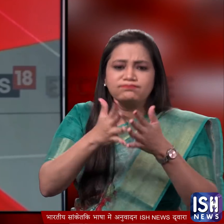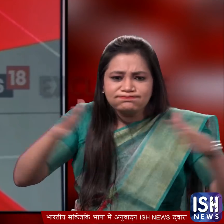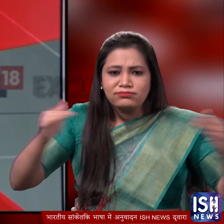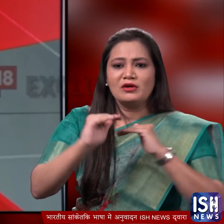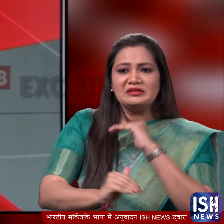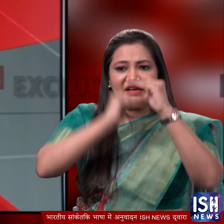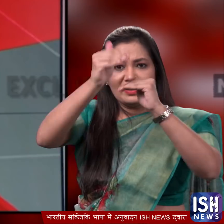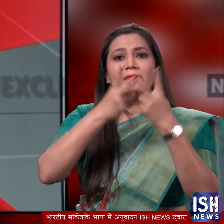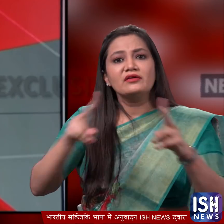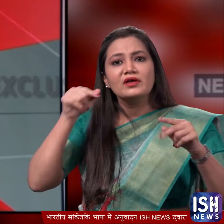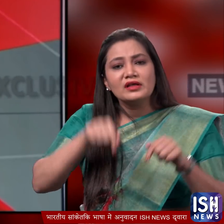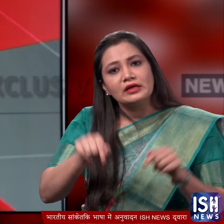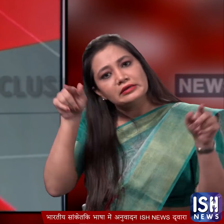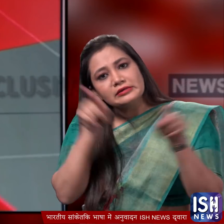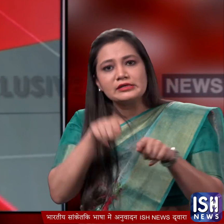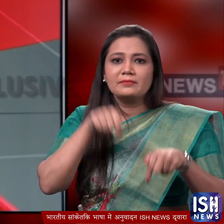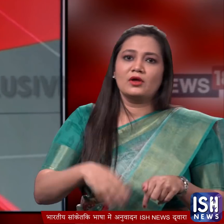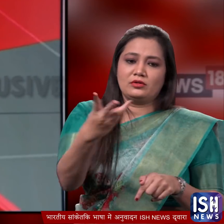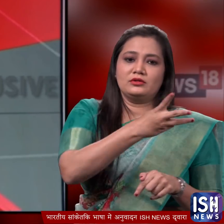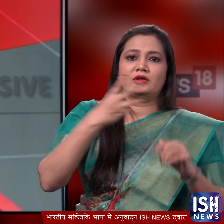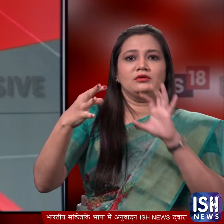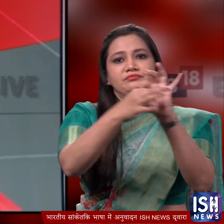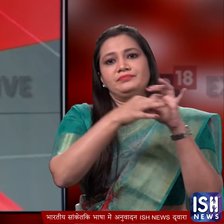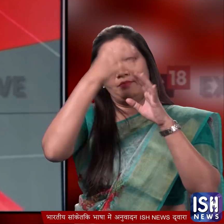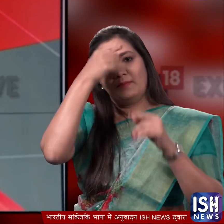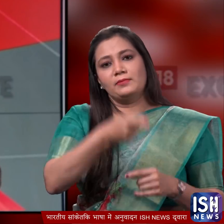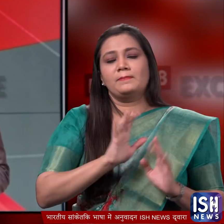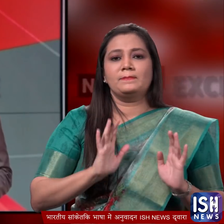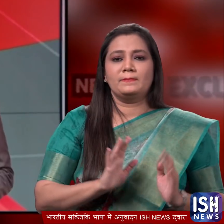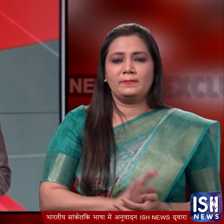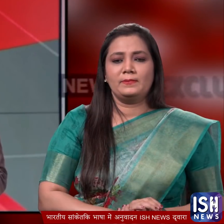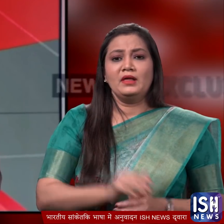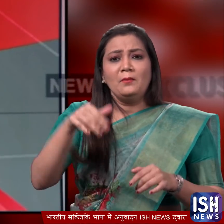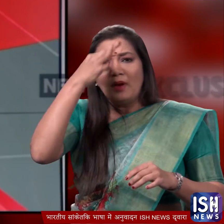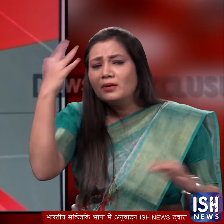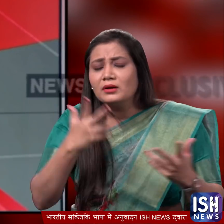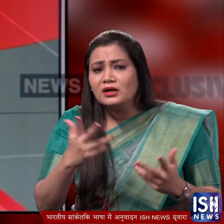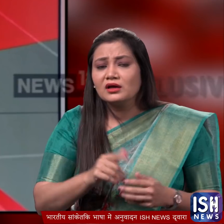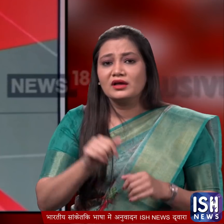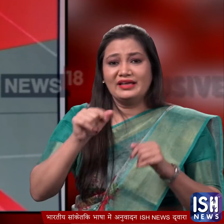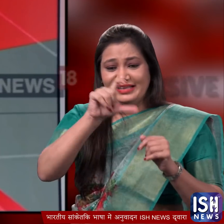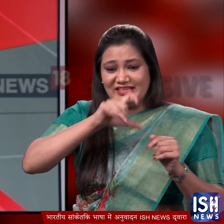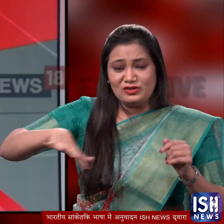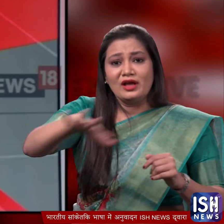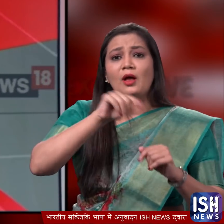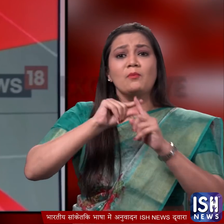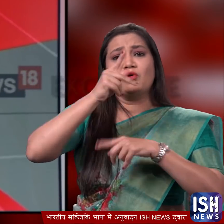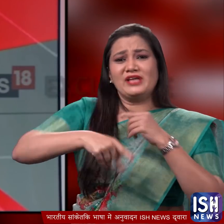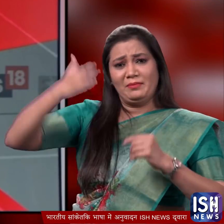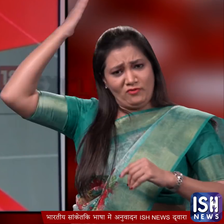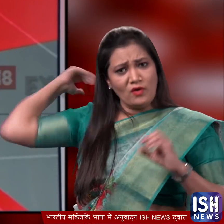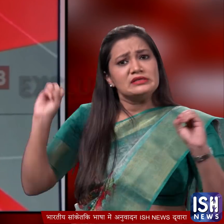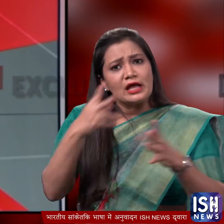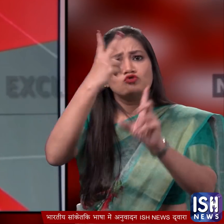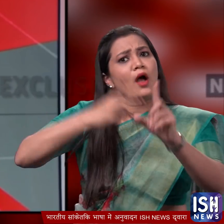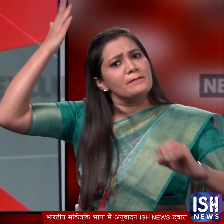को सजाने संवारने का प्रोजेक्ट भी अब उसी त्रिकोण में फंसता दिख रहा है। हैरानी सिर्फ इस बात पर है कि जब चांदनी चौक को सजाने संवारने का